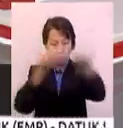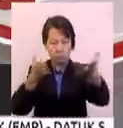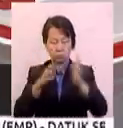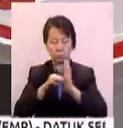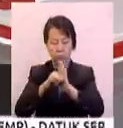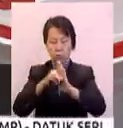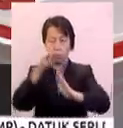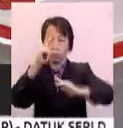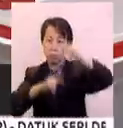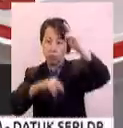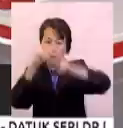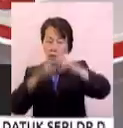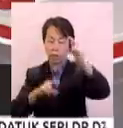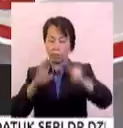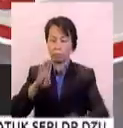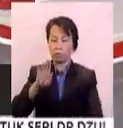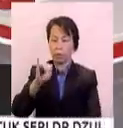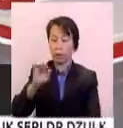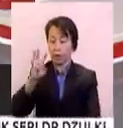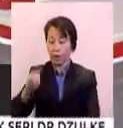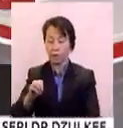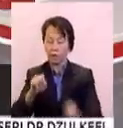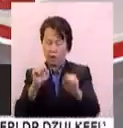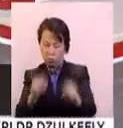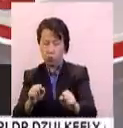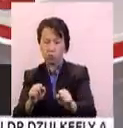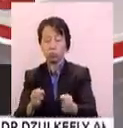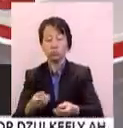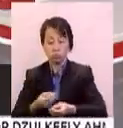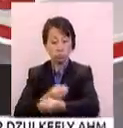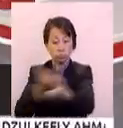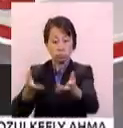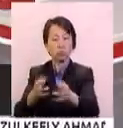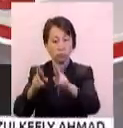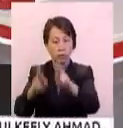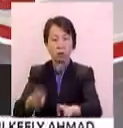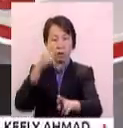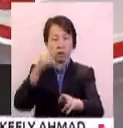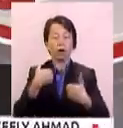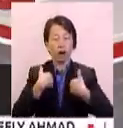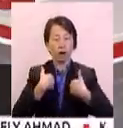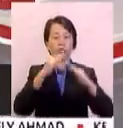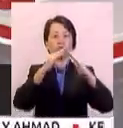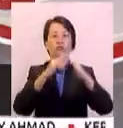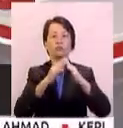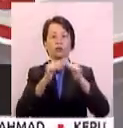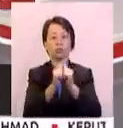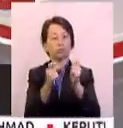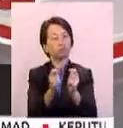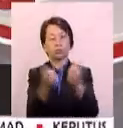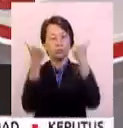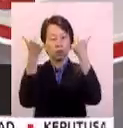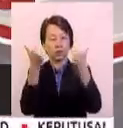permodelan bangunan BIM dipercayai mampu memenuhi permintaan rakyat untuk memiliki kediaman dengan